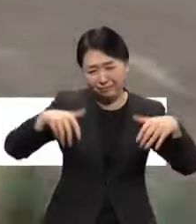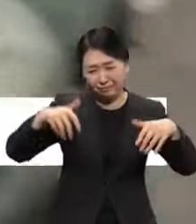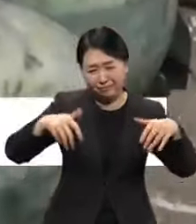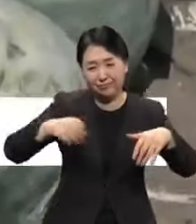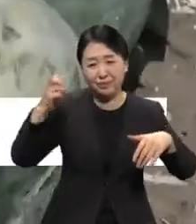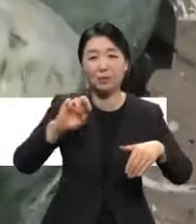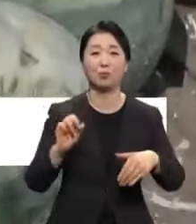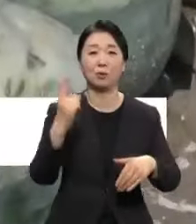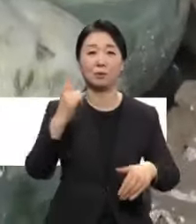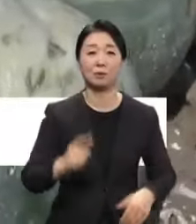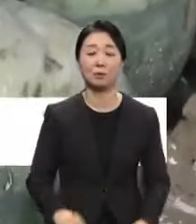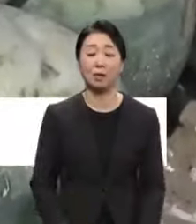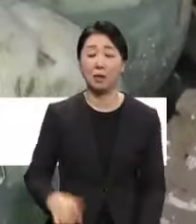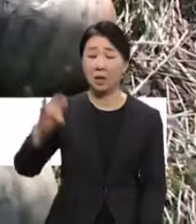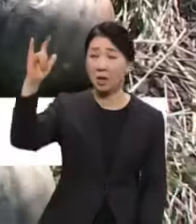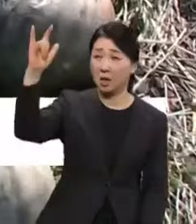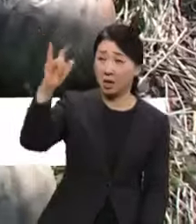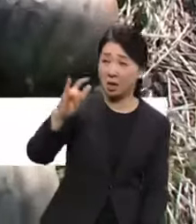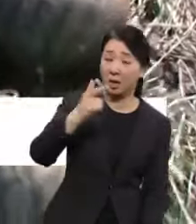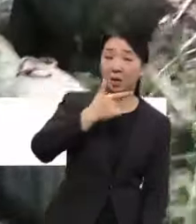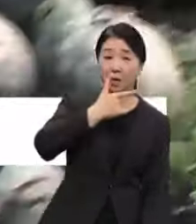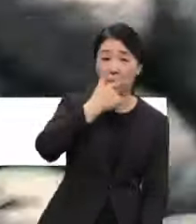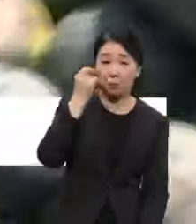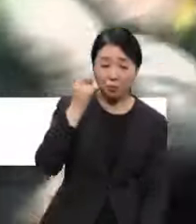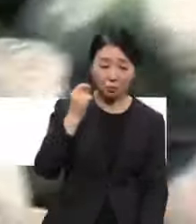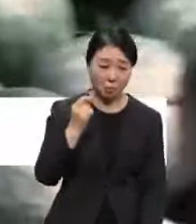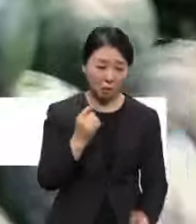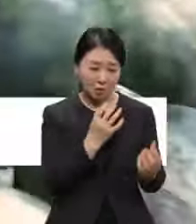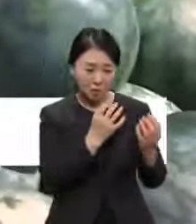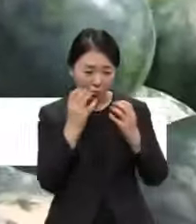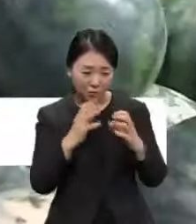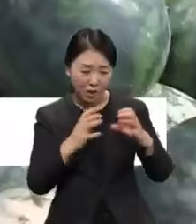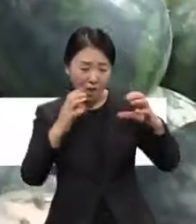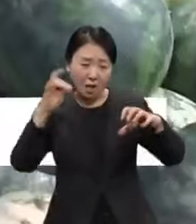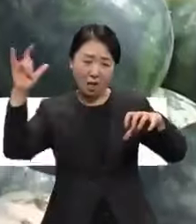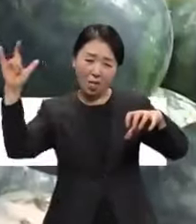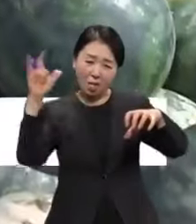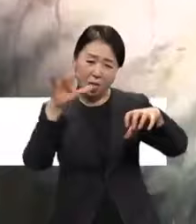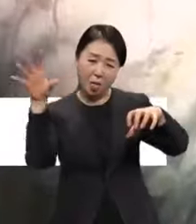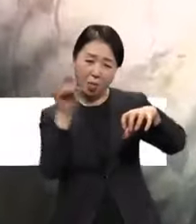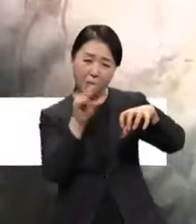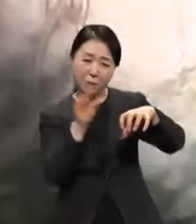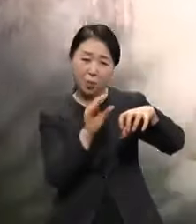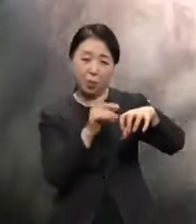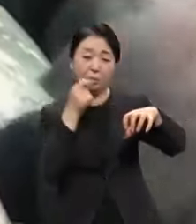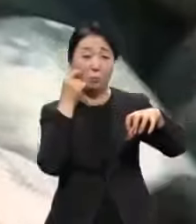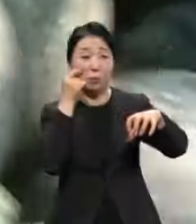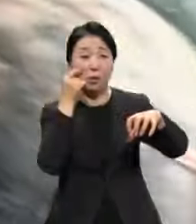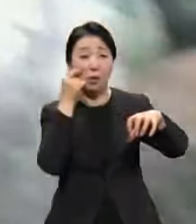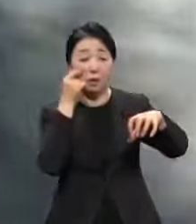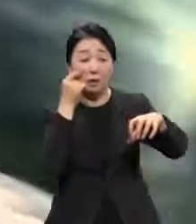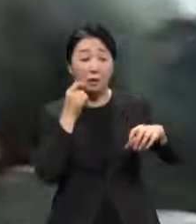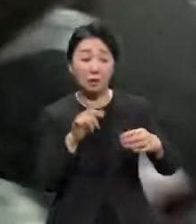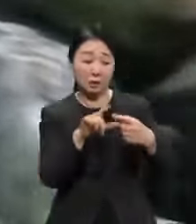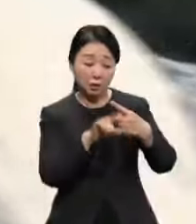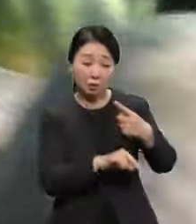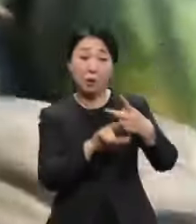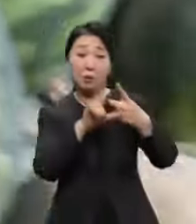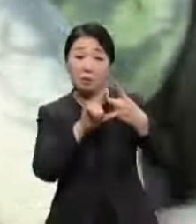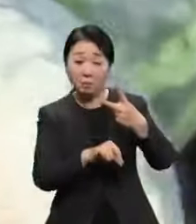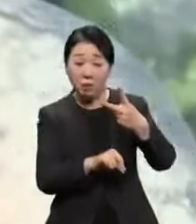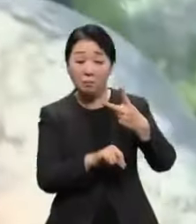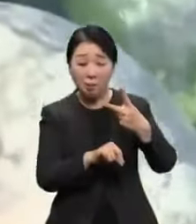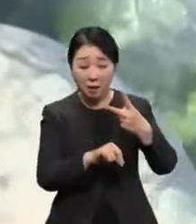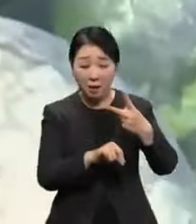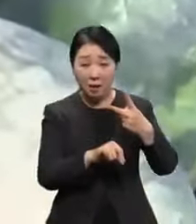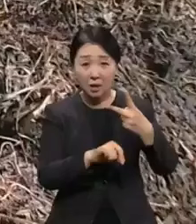원인입니다 햇빛이 부족해 수박이 충분히 자할만큼 광합성을 하지 못했습니다 지난 1월과 2월 경남